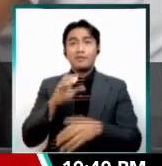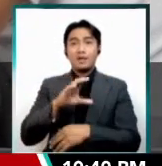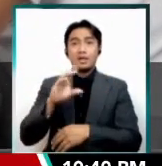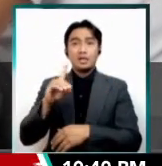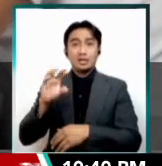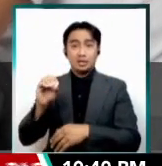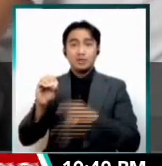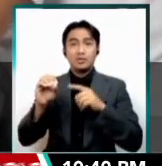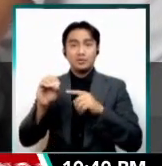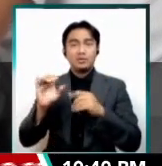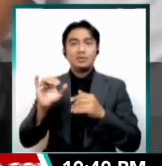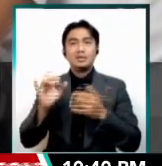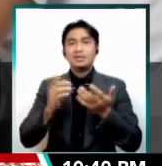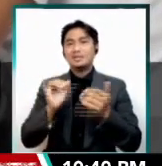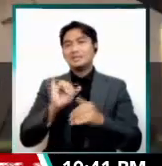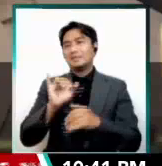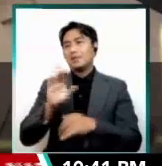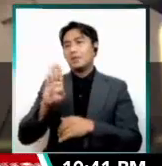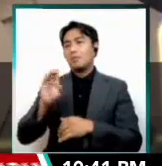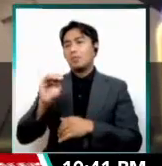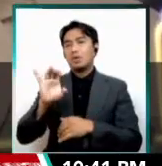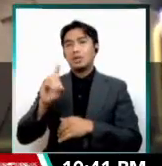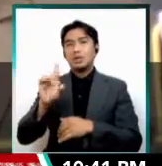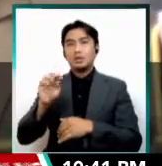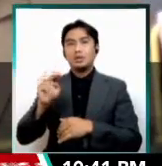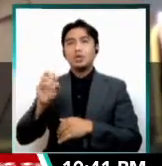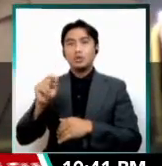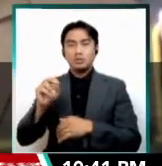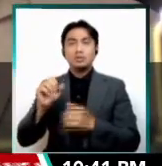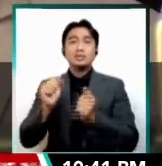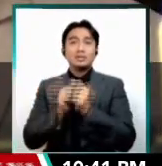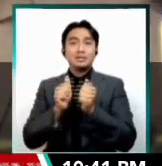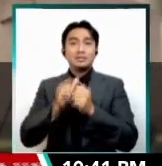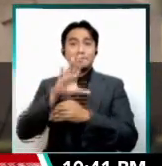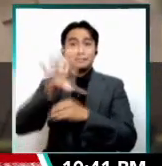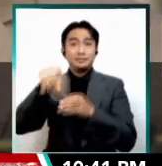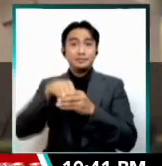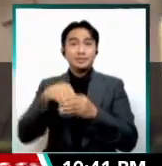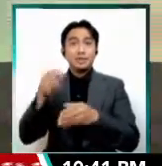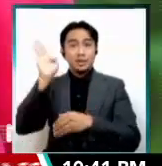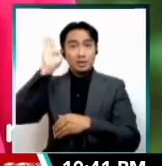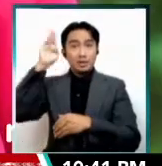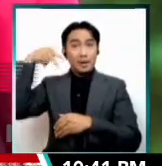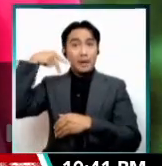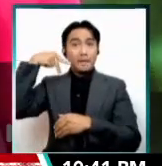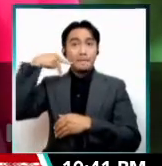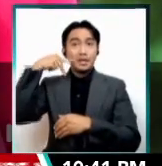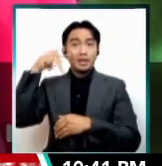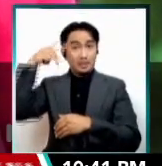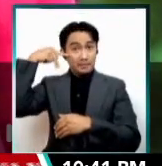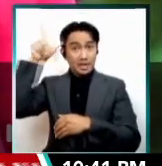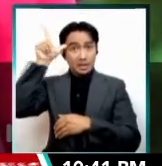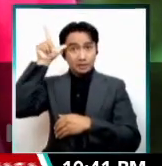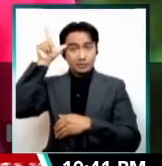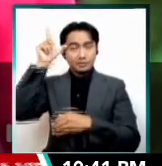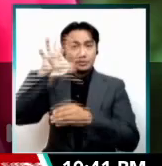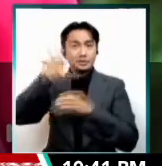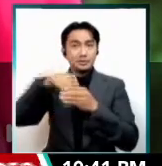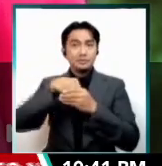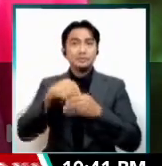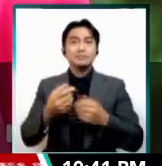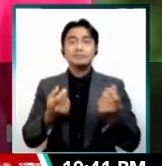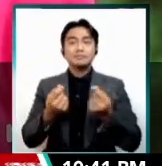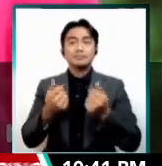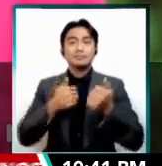Oriental at Bukidnon. Tumatakbo sa ilalim ng Partido Reforma si Senator Ping Lacson. Ang mga taga-suporta naman ni